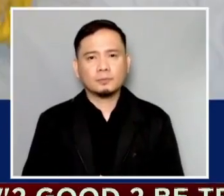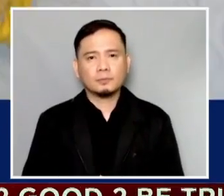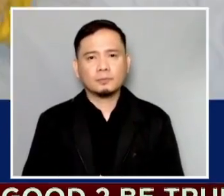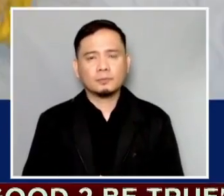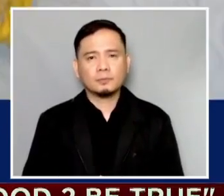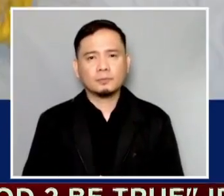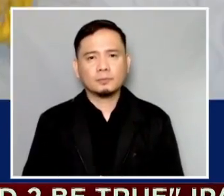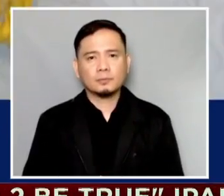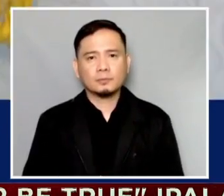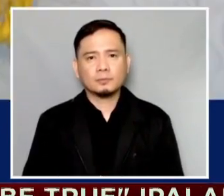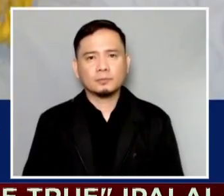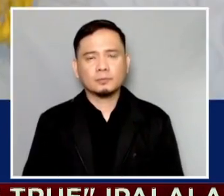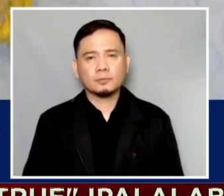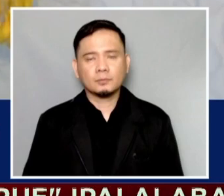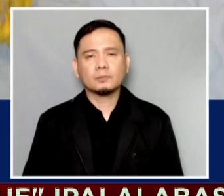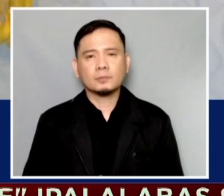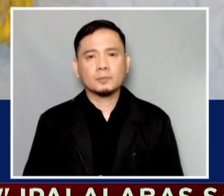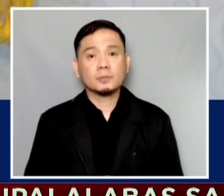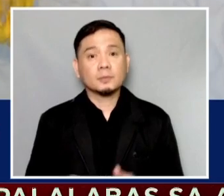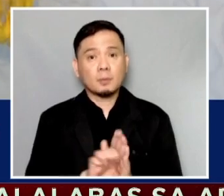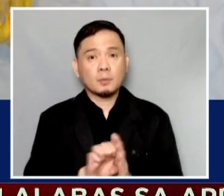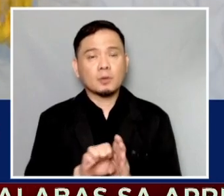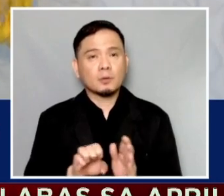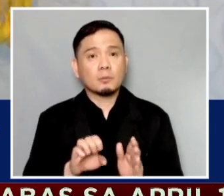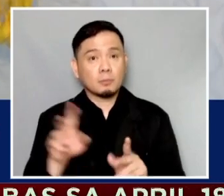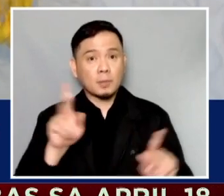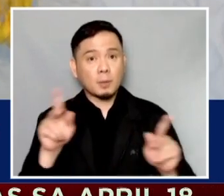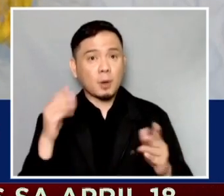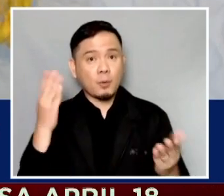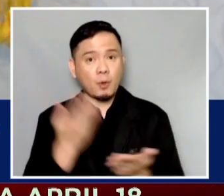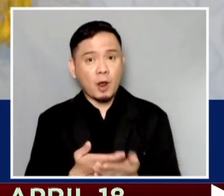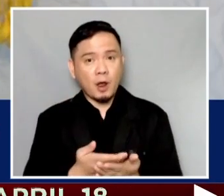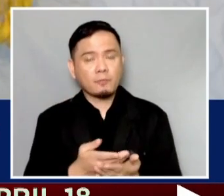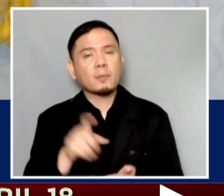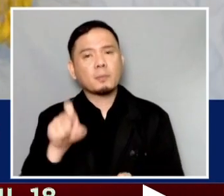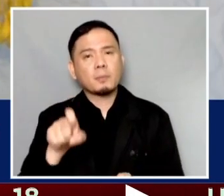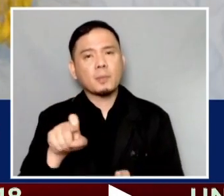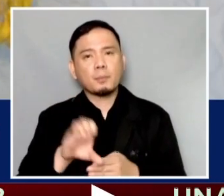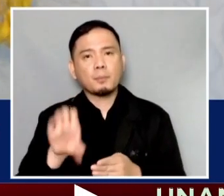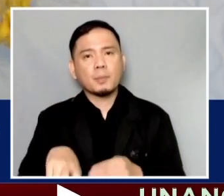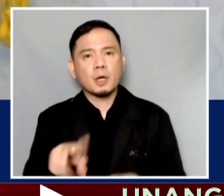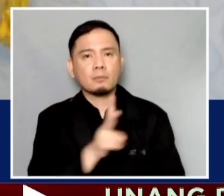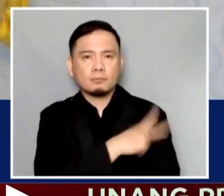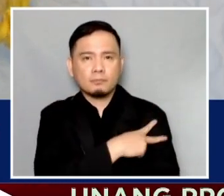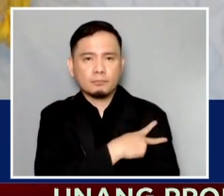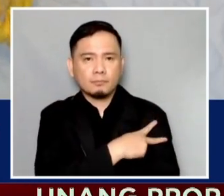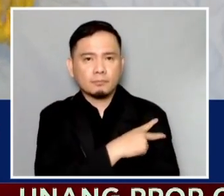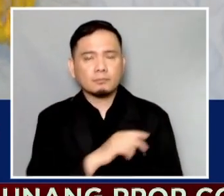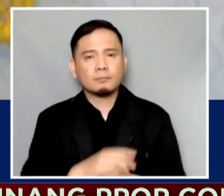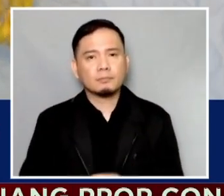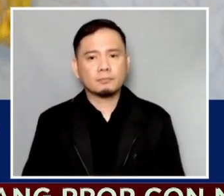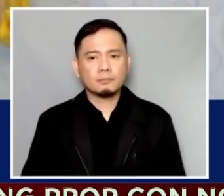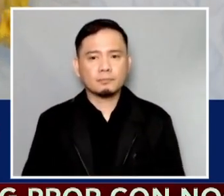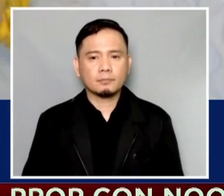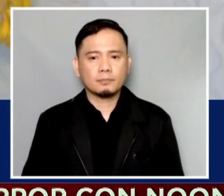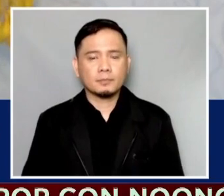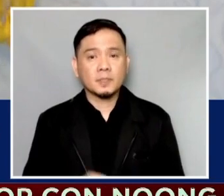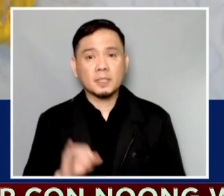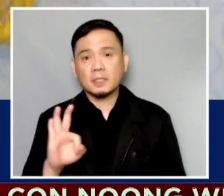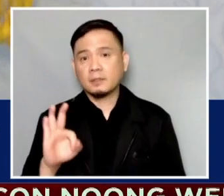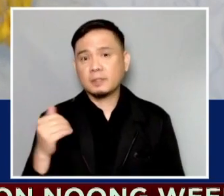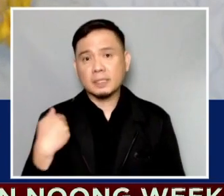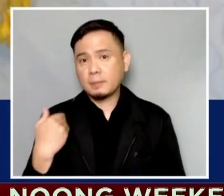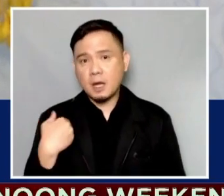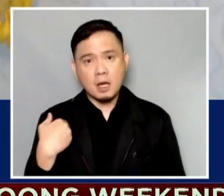all passenger arrivals should be vaccinated. Yung mga hindi vaccinated